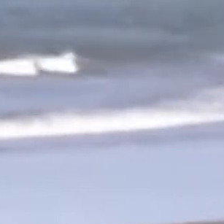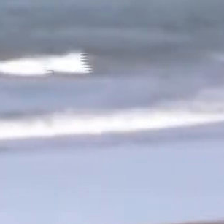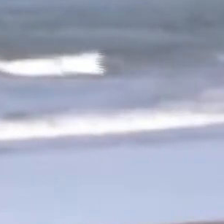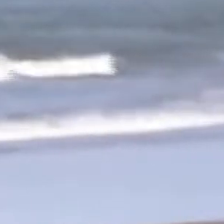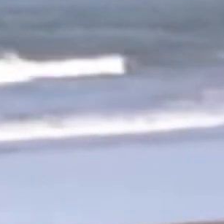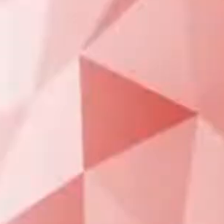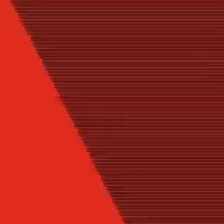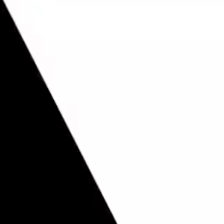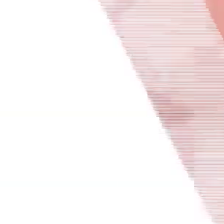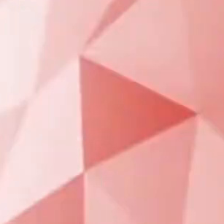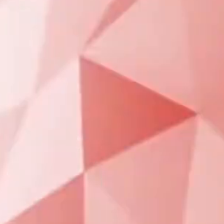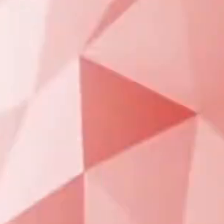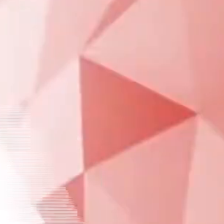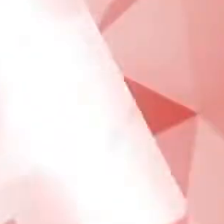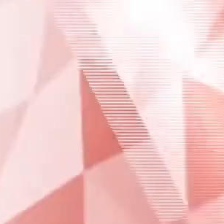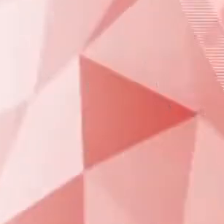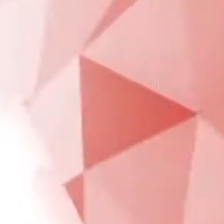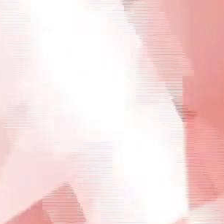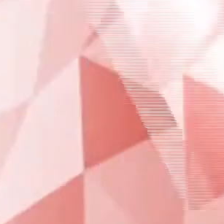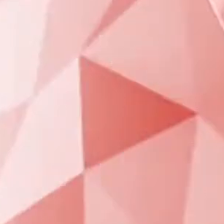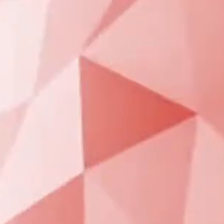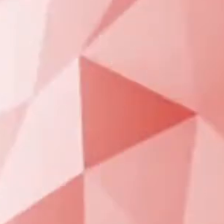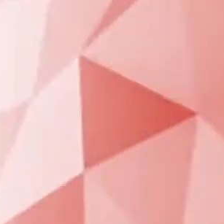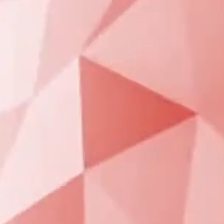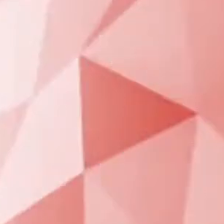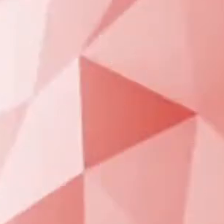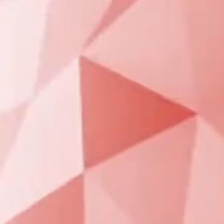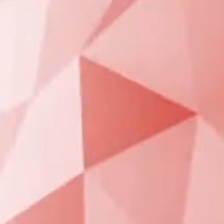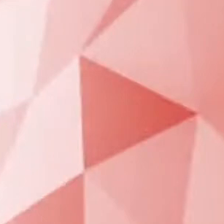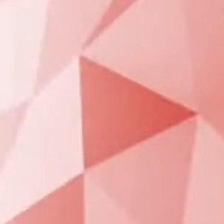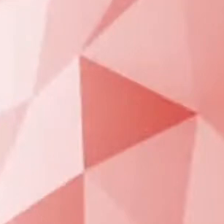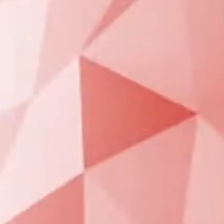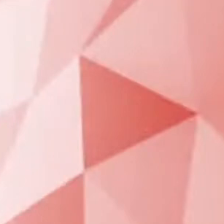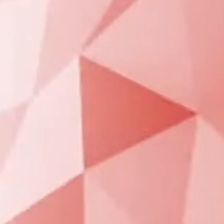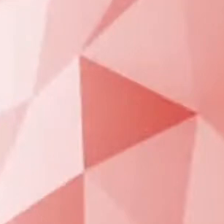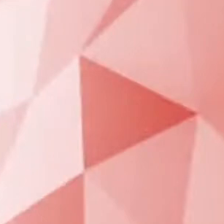na kuvutia waridi tamu.